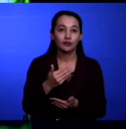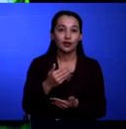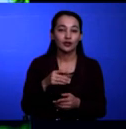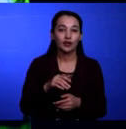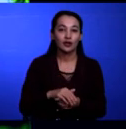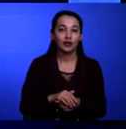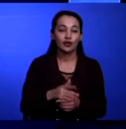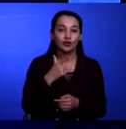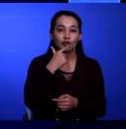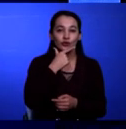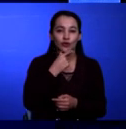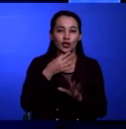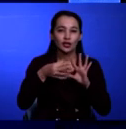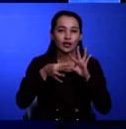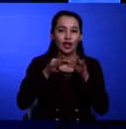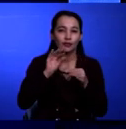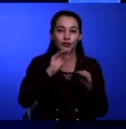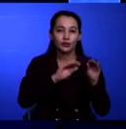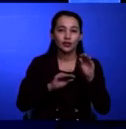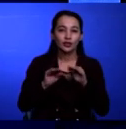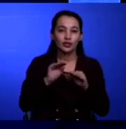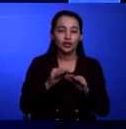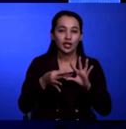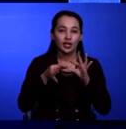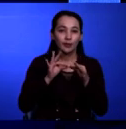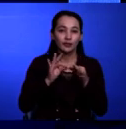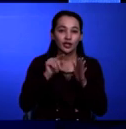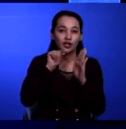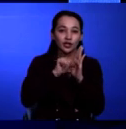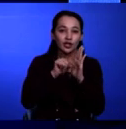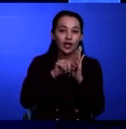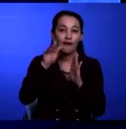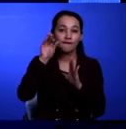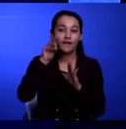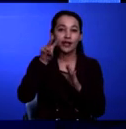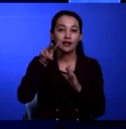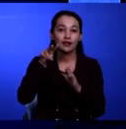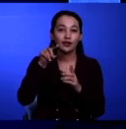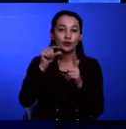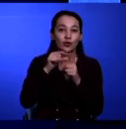shunday chiroyli gap tuzingki, tuzgan gapingizda fe'llar ishtirok etsin.